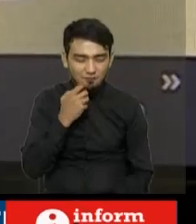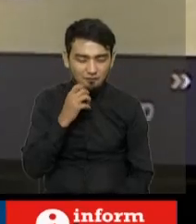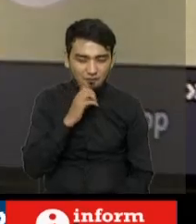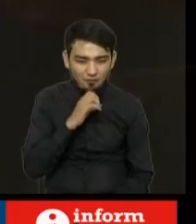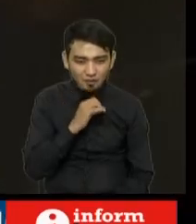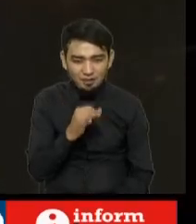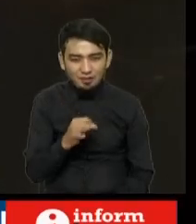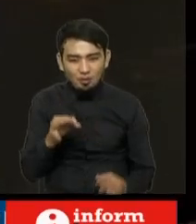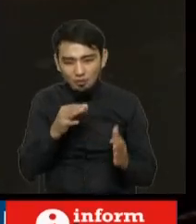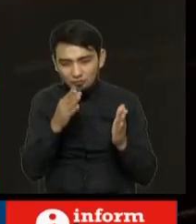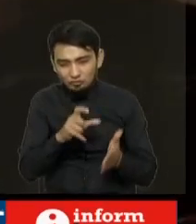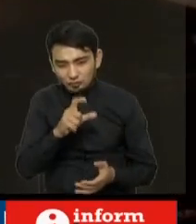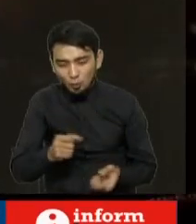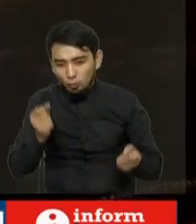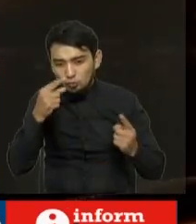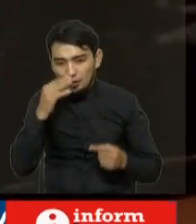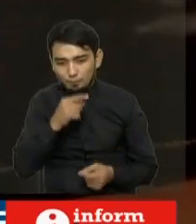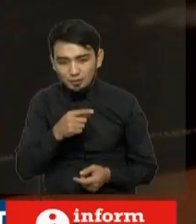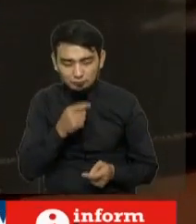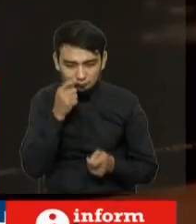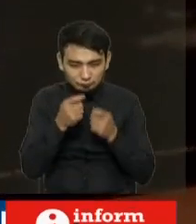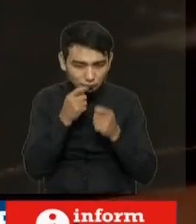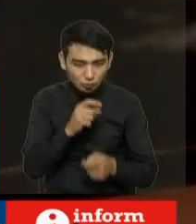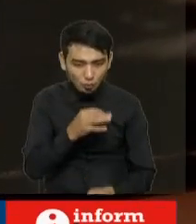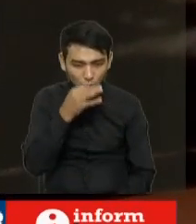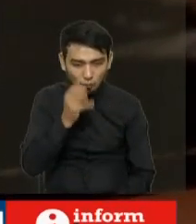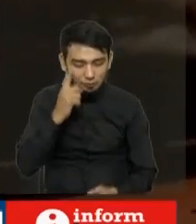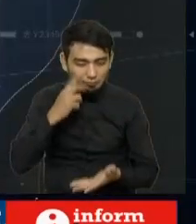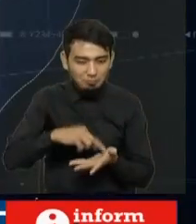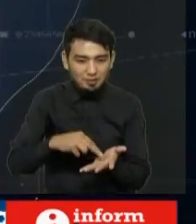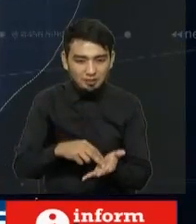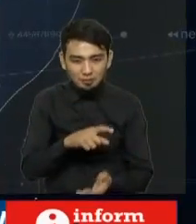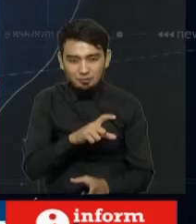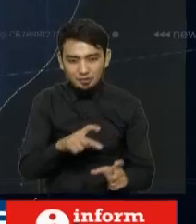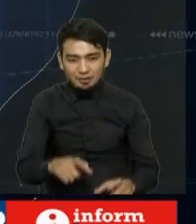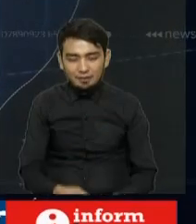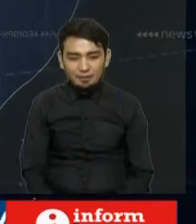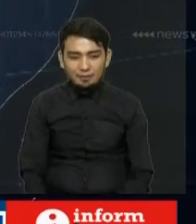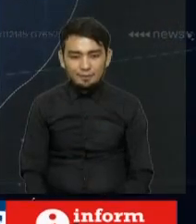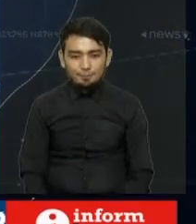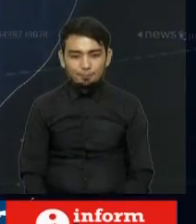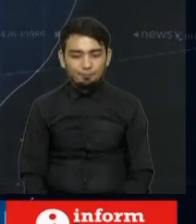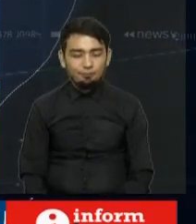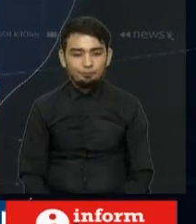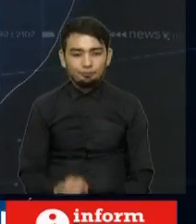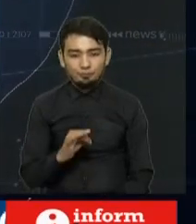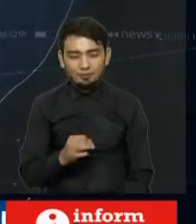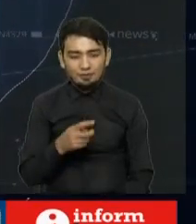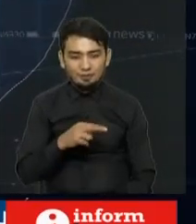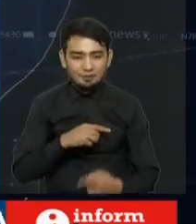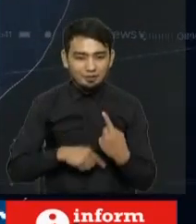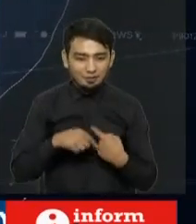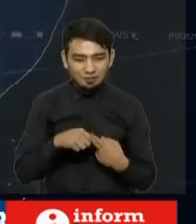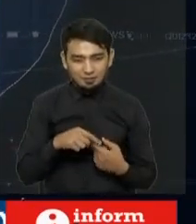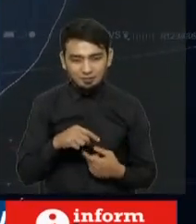конфиденциальные данные. Такие преступления тщательно и профессионально спланированы. Собирают персональные данные, чтобы дать нас портрет, то есть